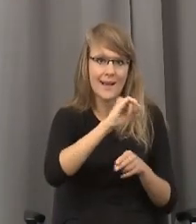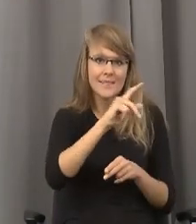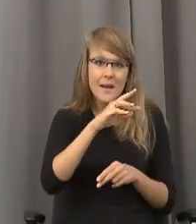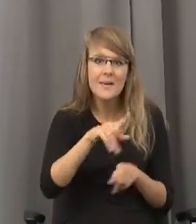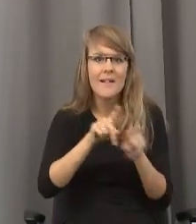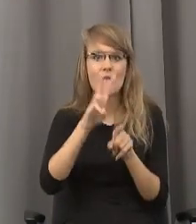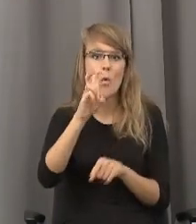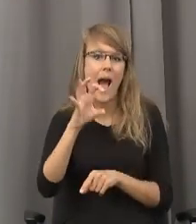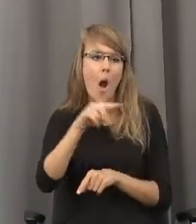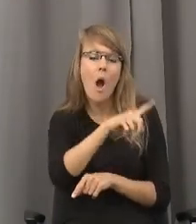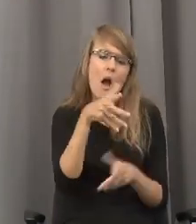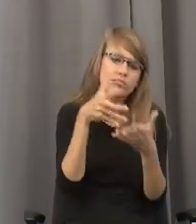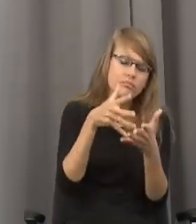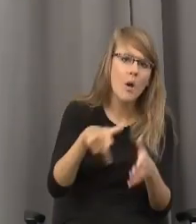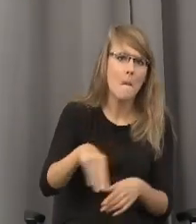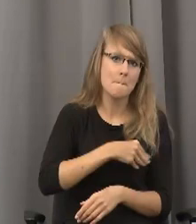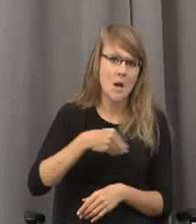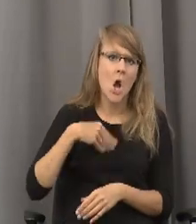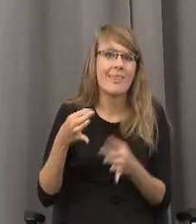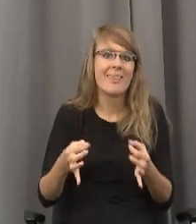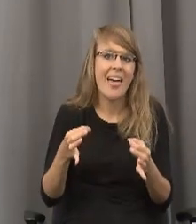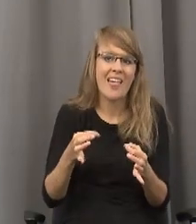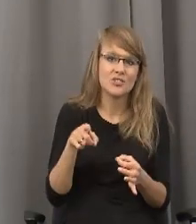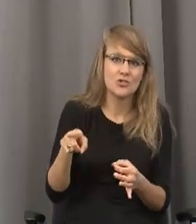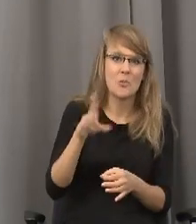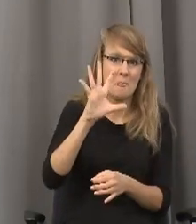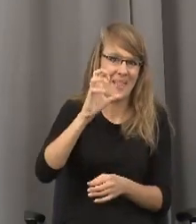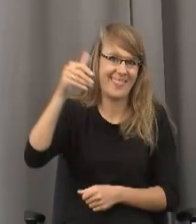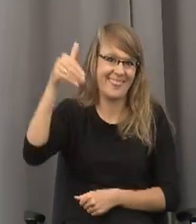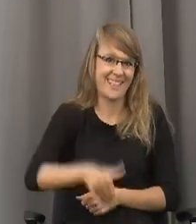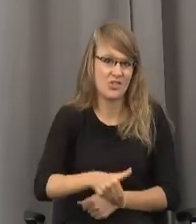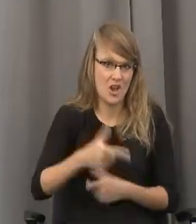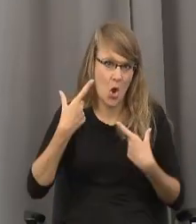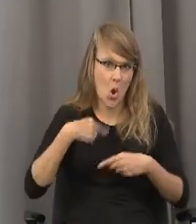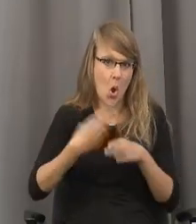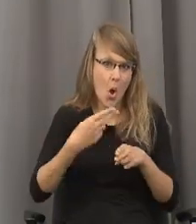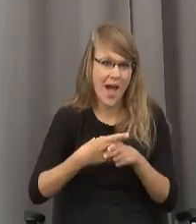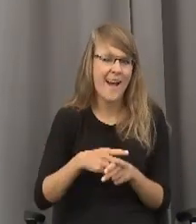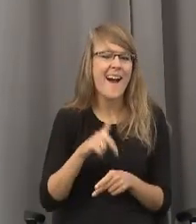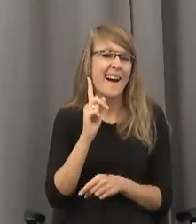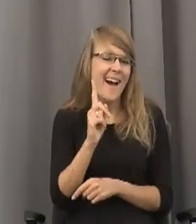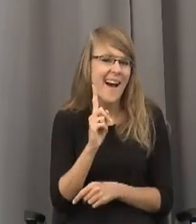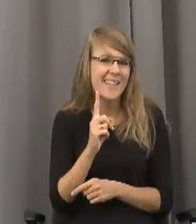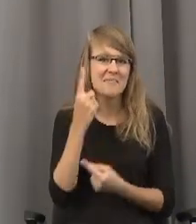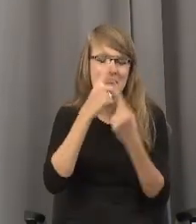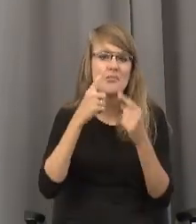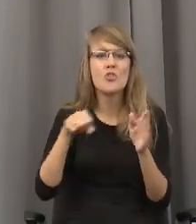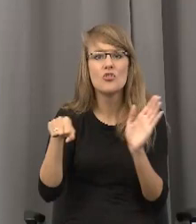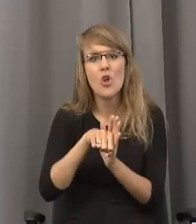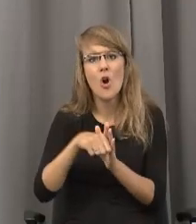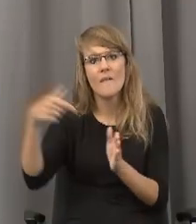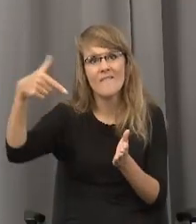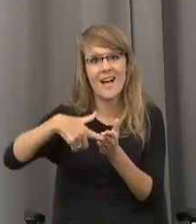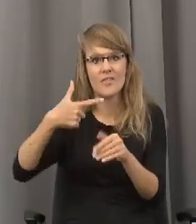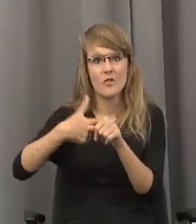powinno w Polsce żyć 500 tysięcy teraz, ale liczba ta z pewnością do 2050